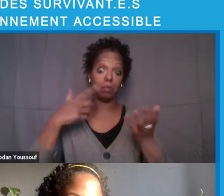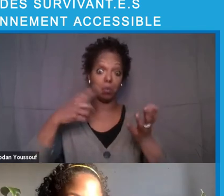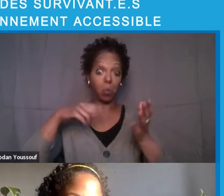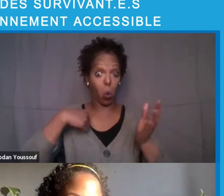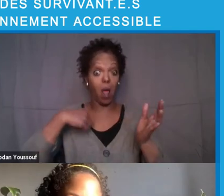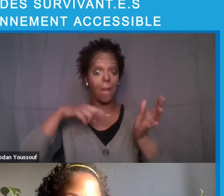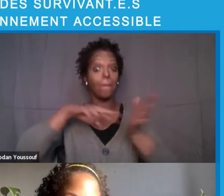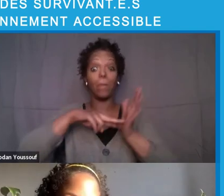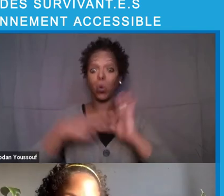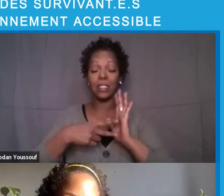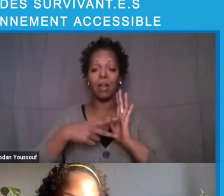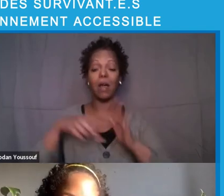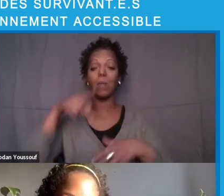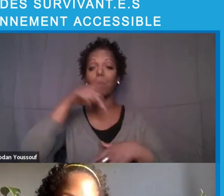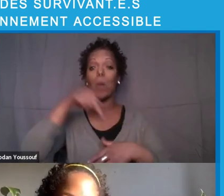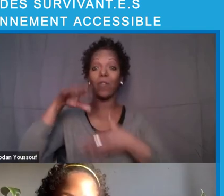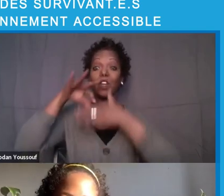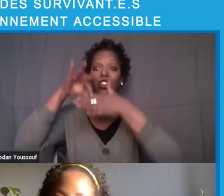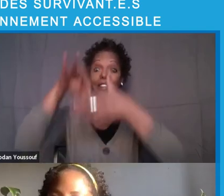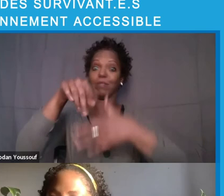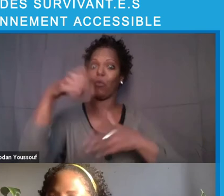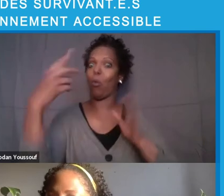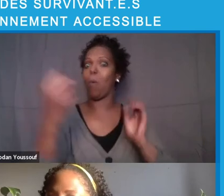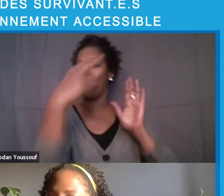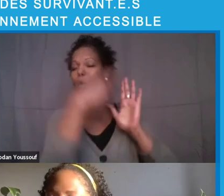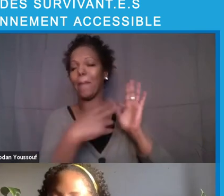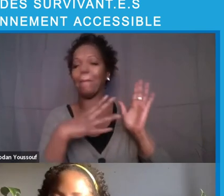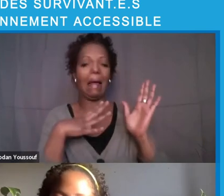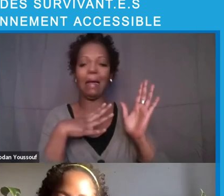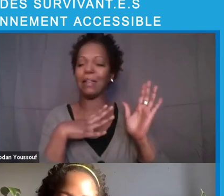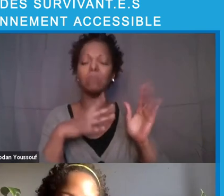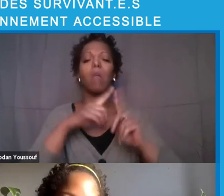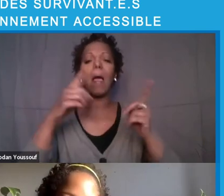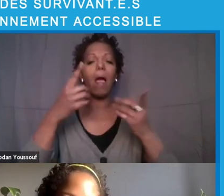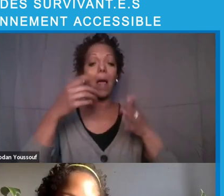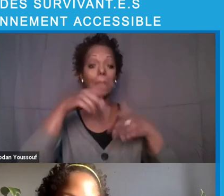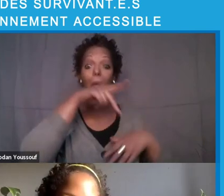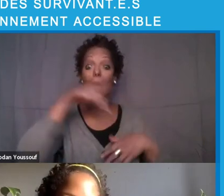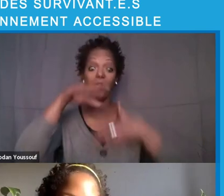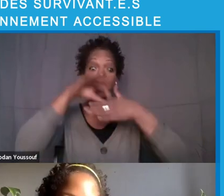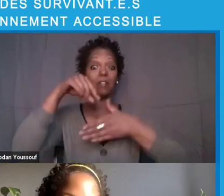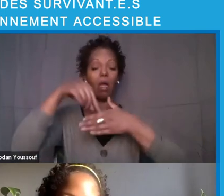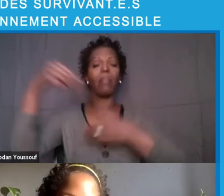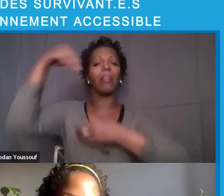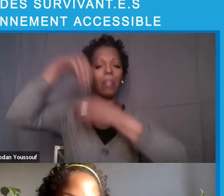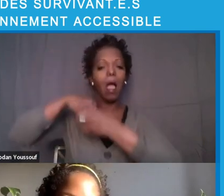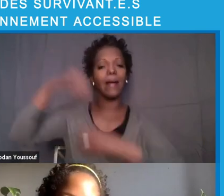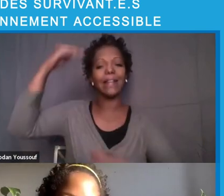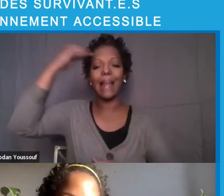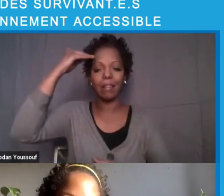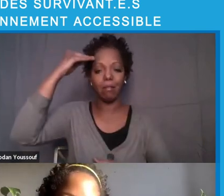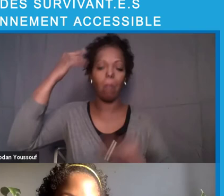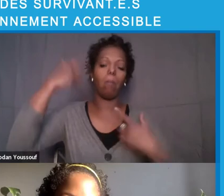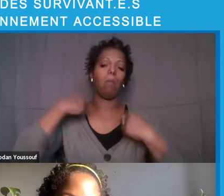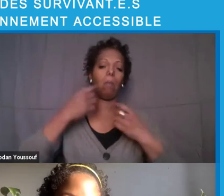Moi, je voulais surtout vous parler. Je devais avoir un PowerPoint, mais finalement, le